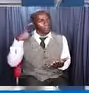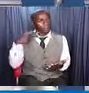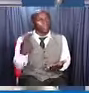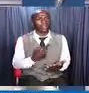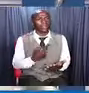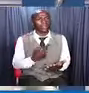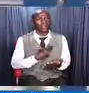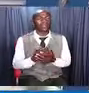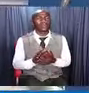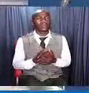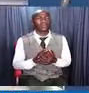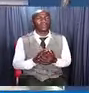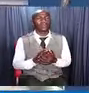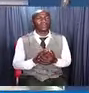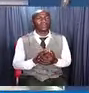for us.